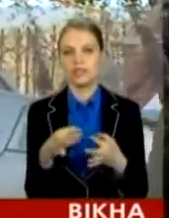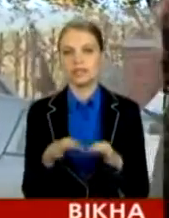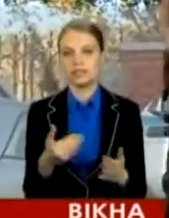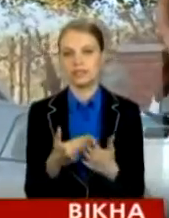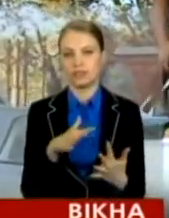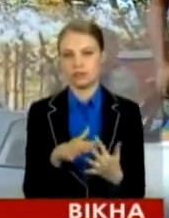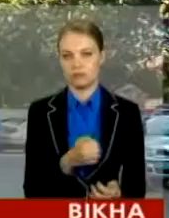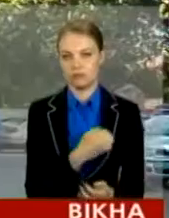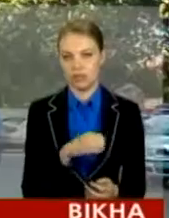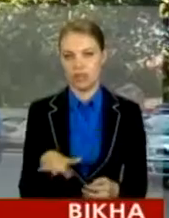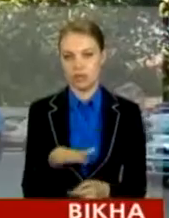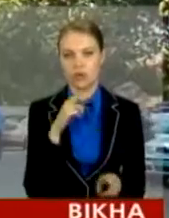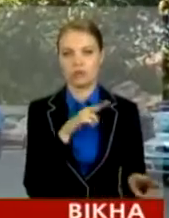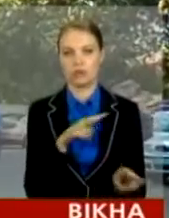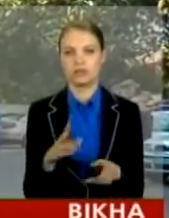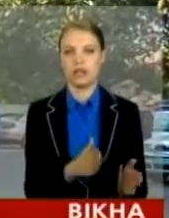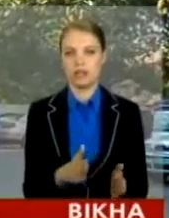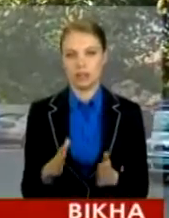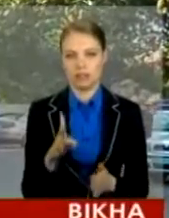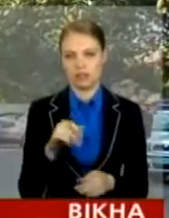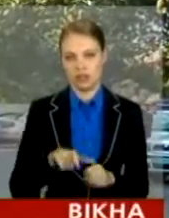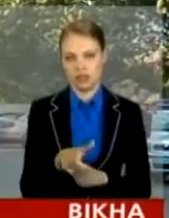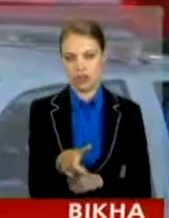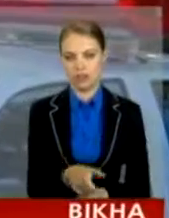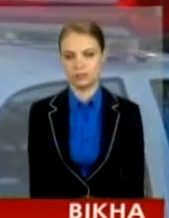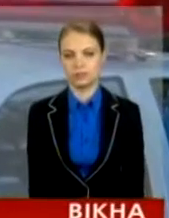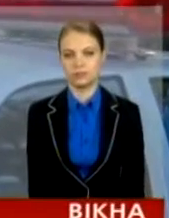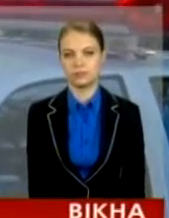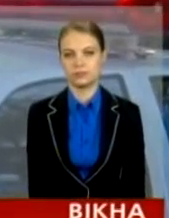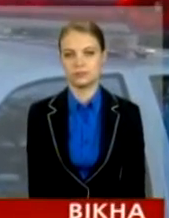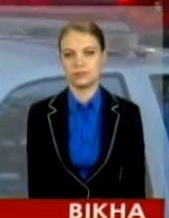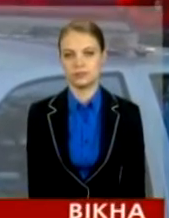від бойовиків території пильнувати ладу на шляхах.